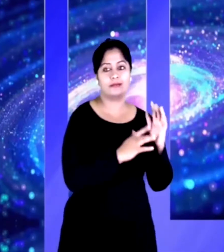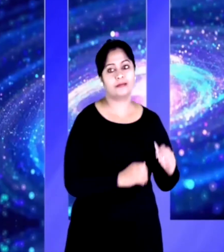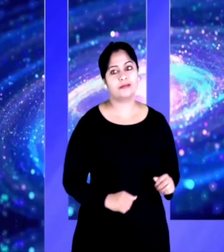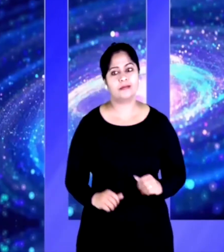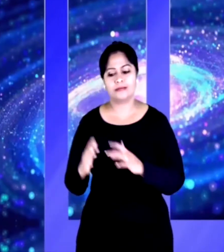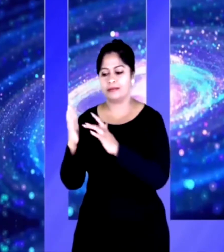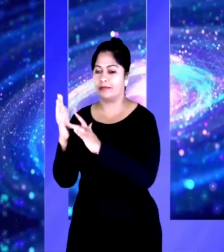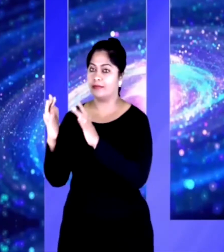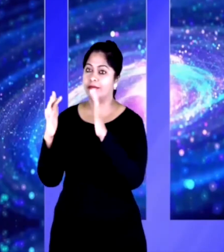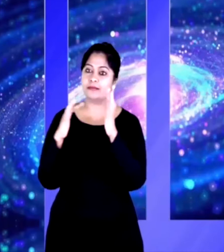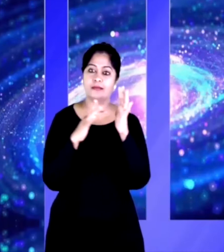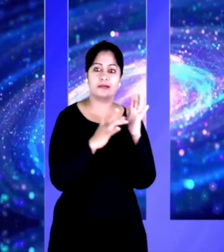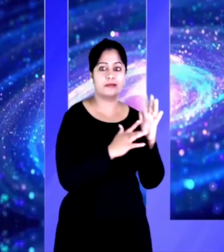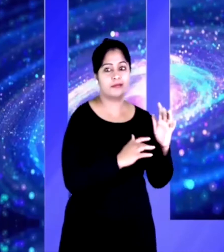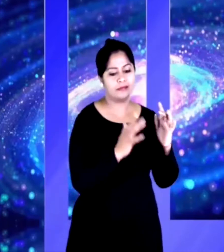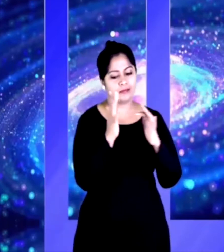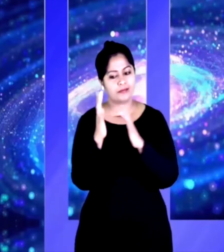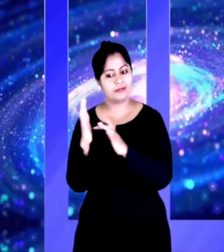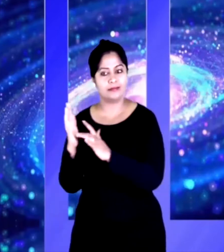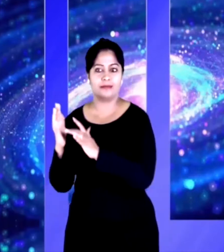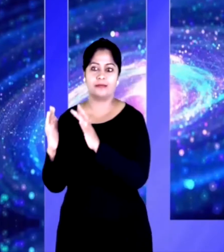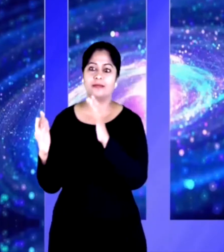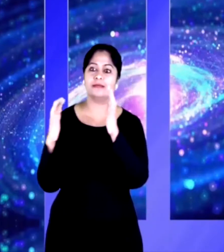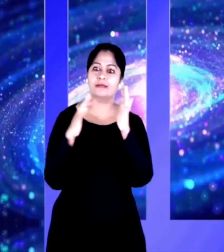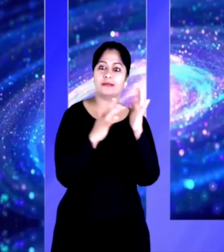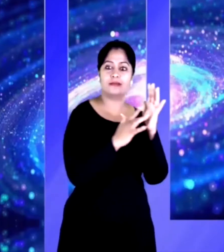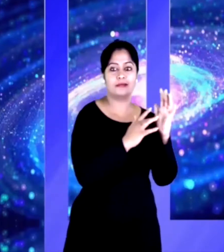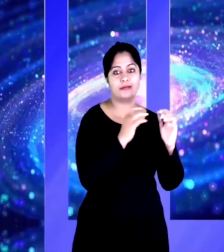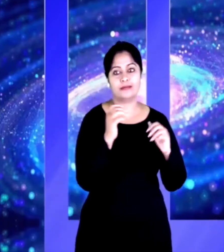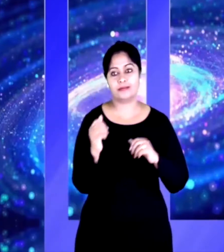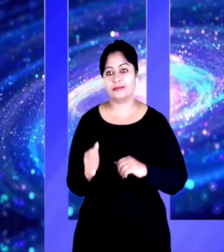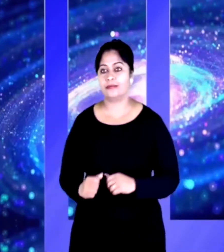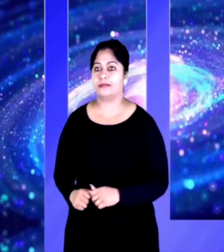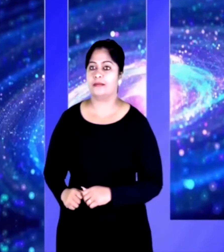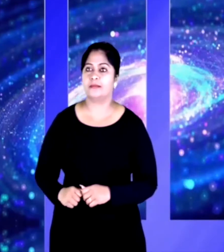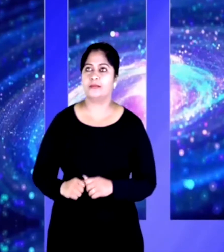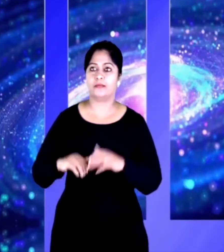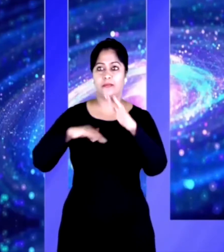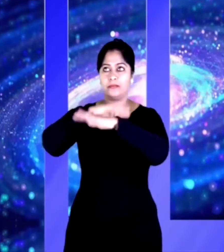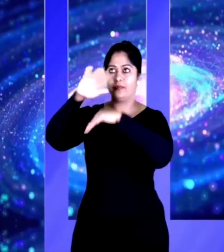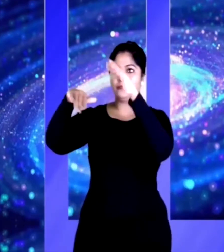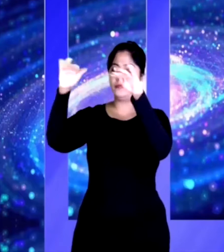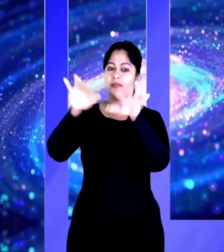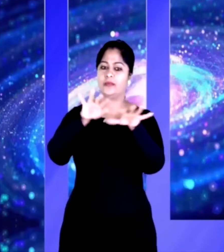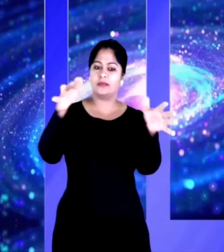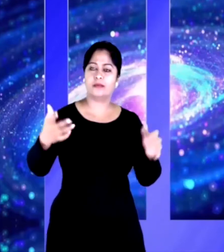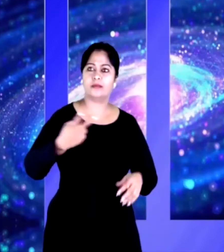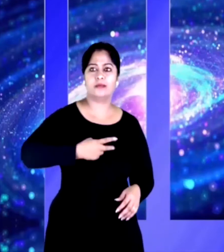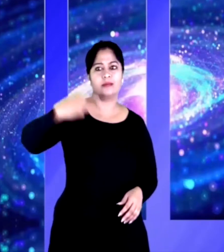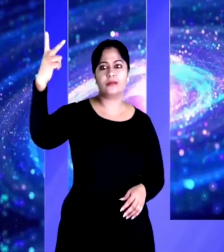ஏஷு ஏஷு ஏஷு ச்வார்கம்